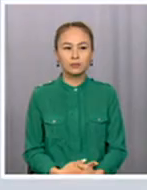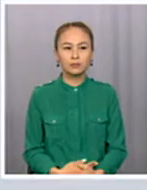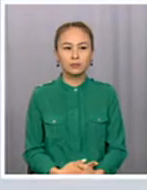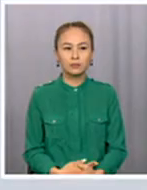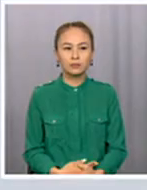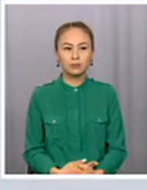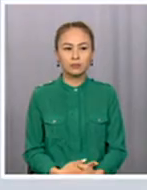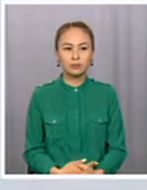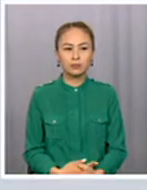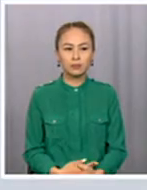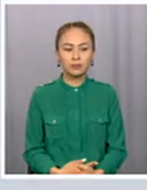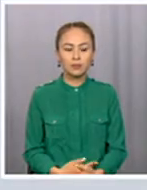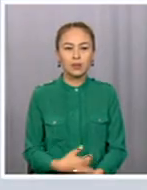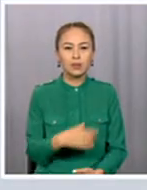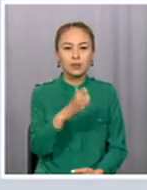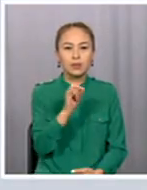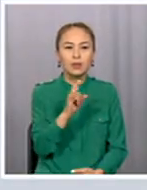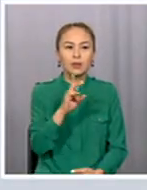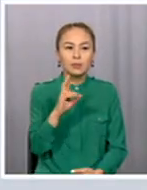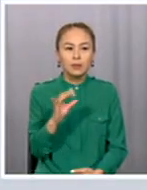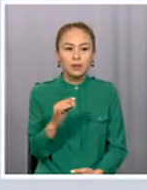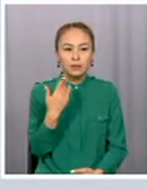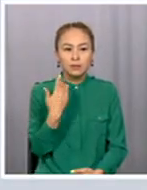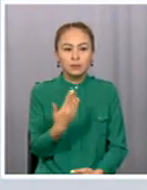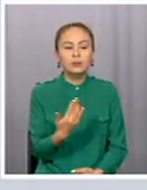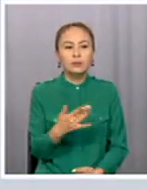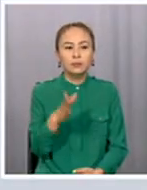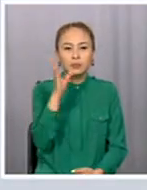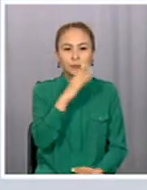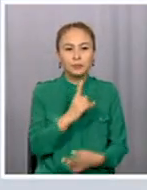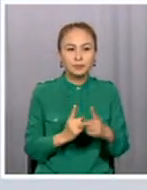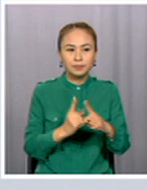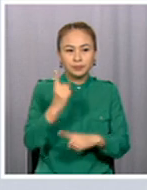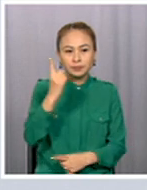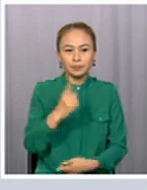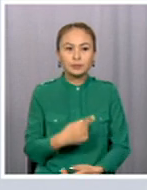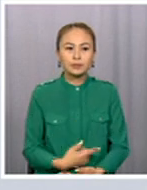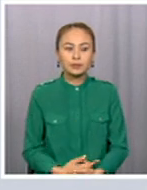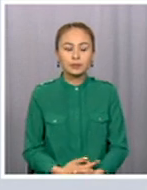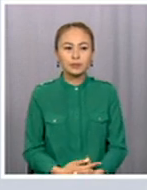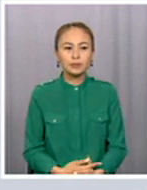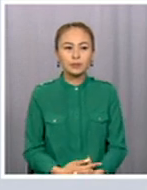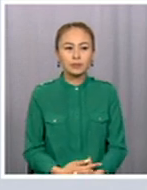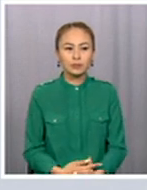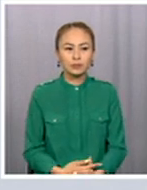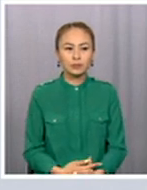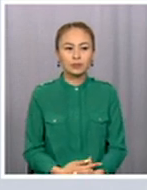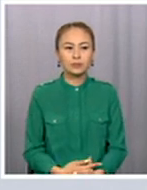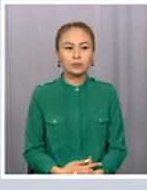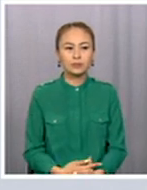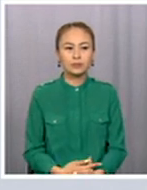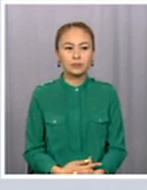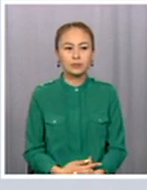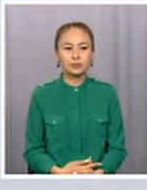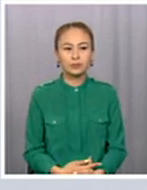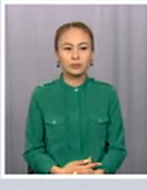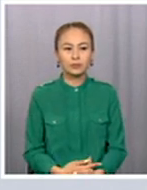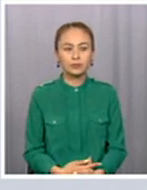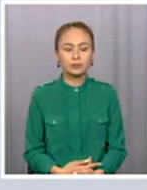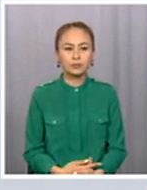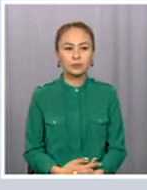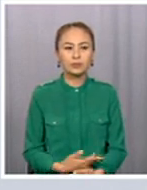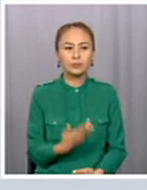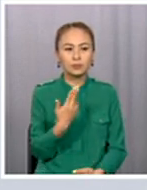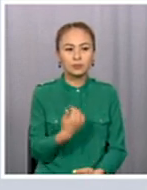Сәби, сенің ұшағың биікке ұшады екен ғой. Бейік? Ия,